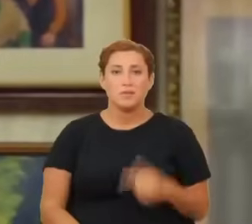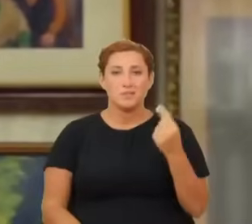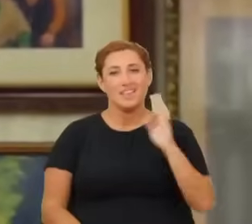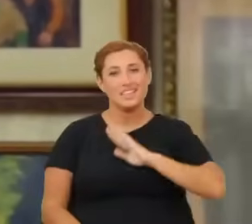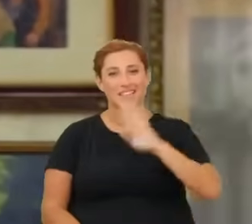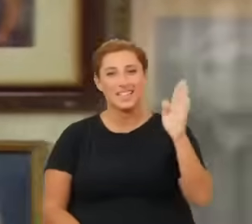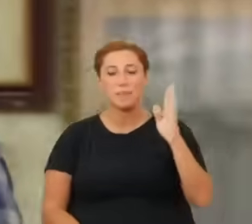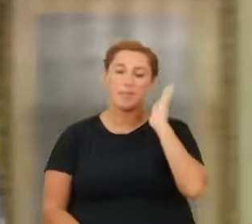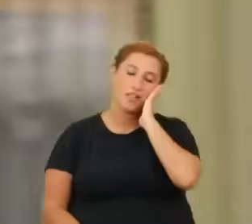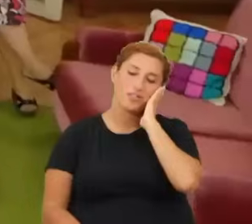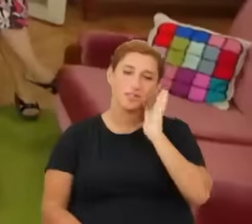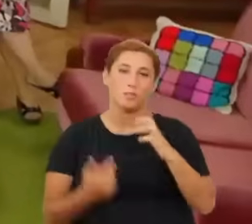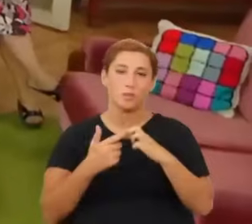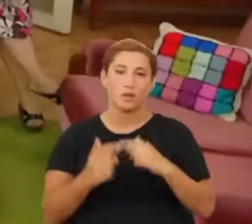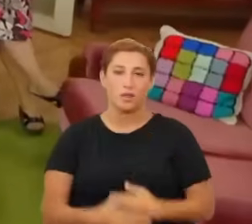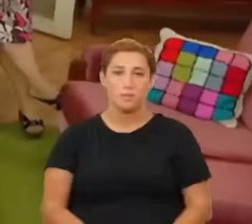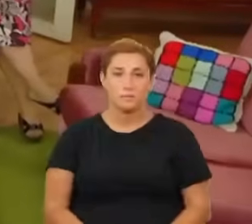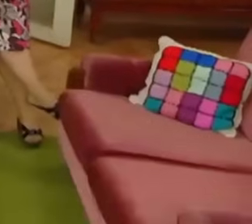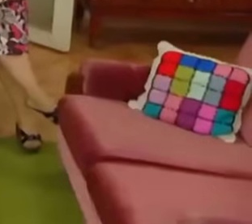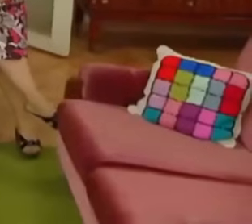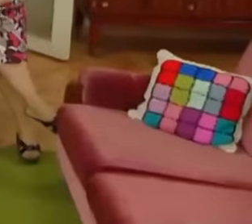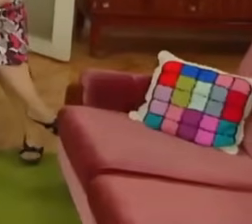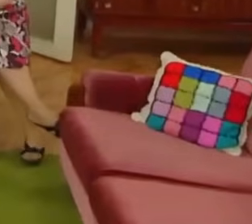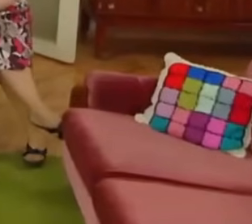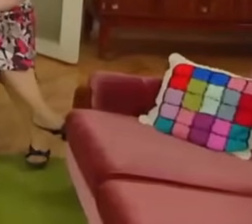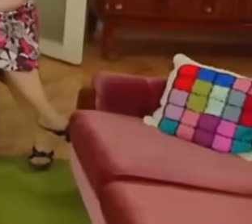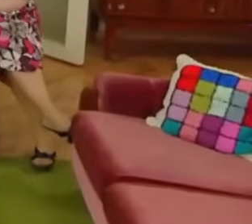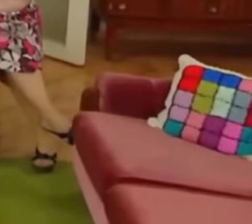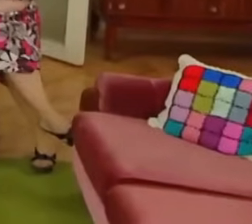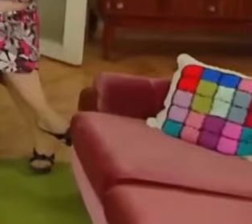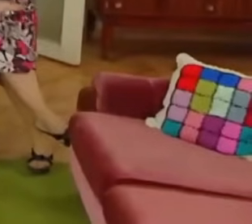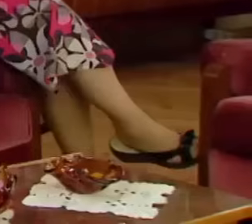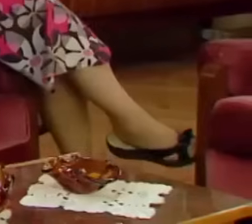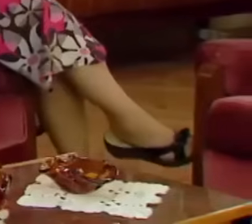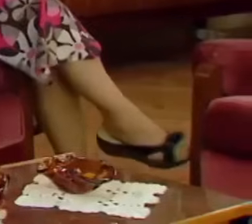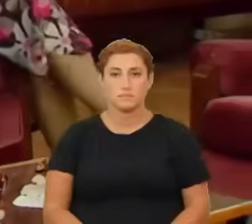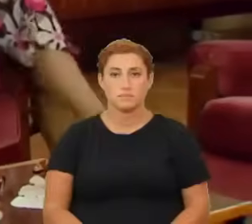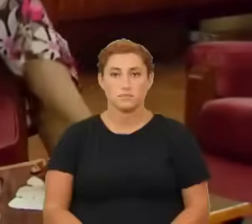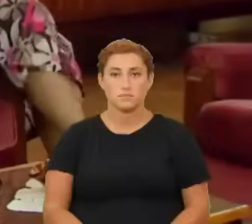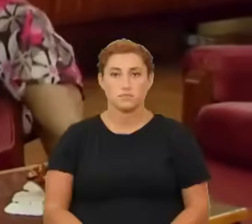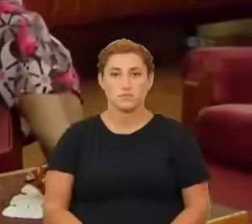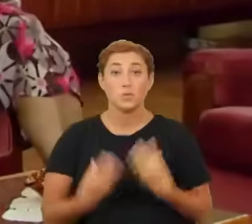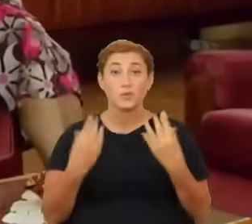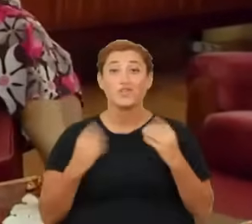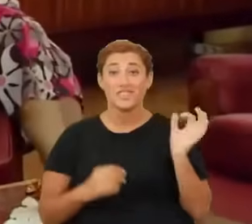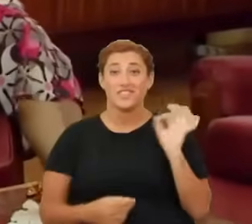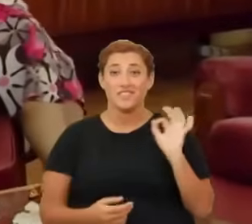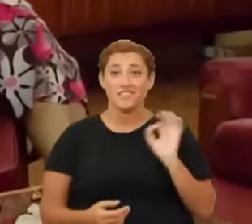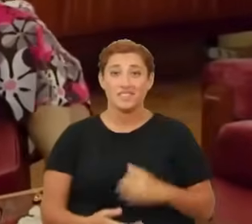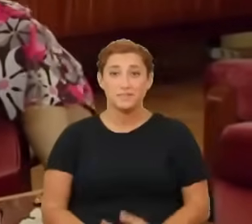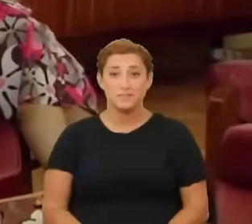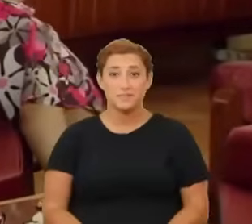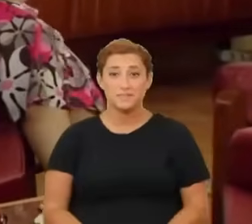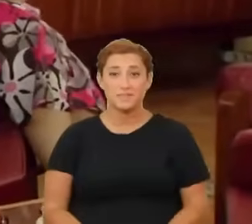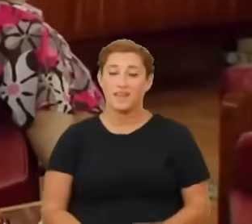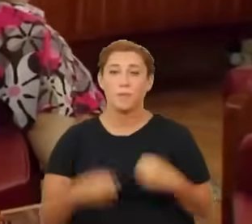Biraz gidip yatacağım Rukiye. Ellerini arkasına kavuşturdu, gidiyor. Evet, evet.